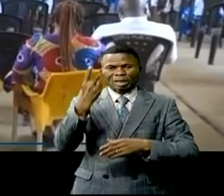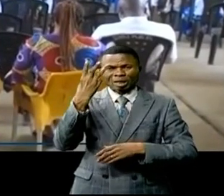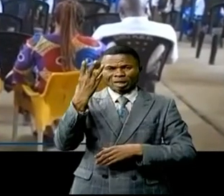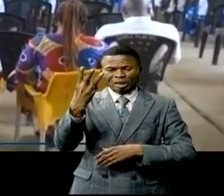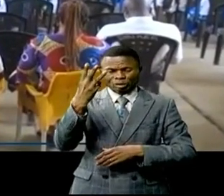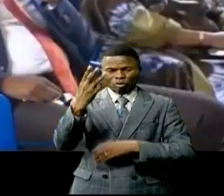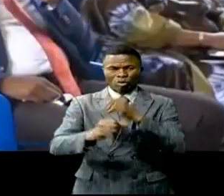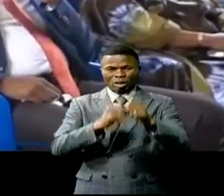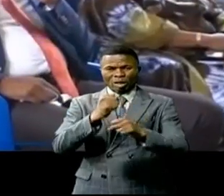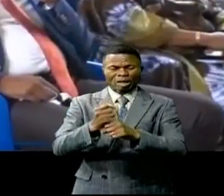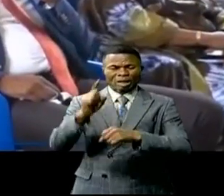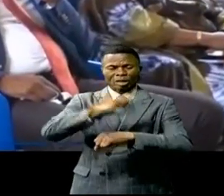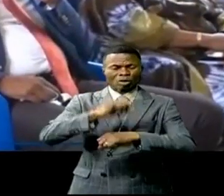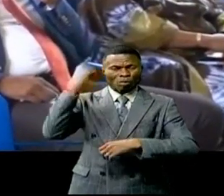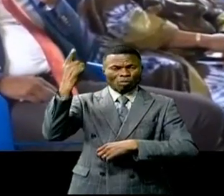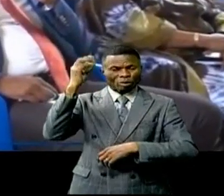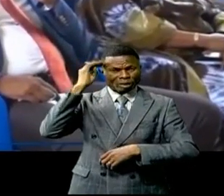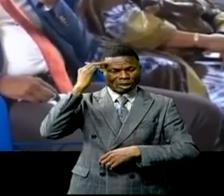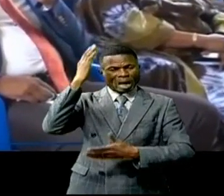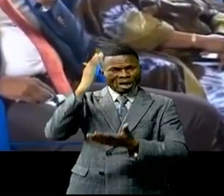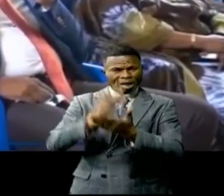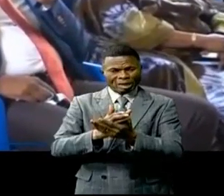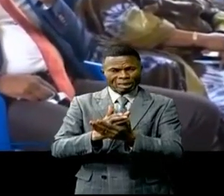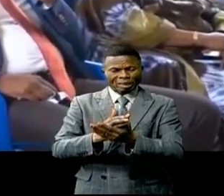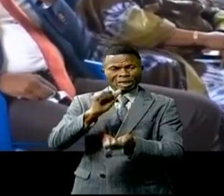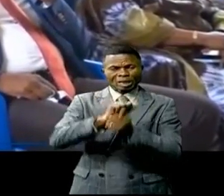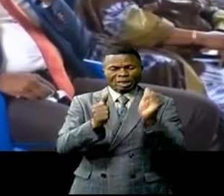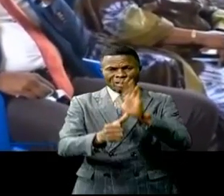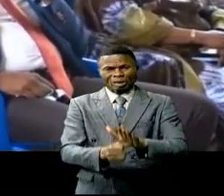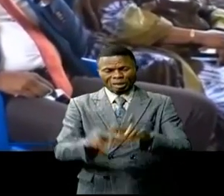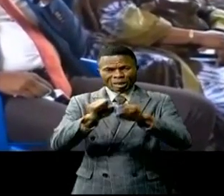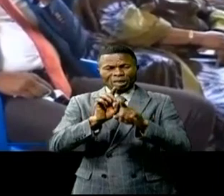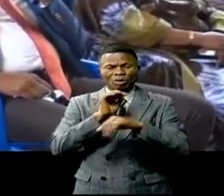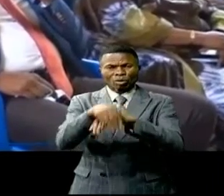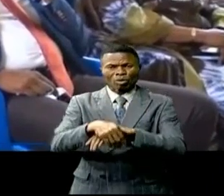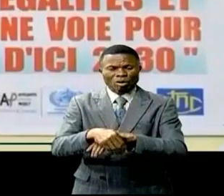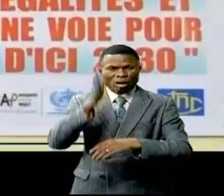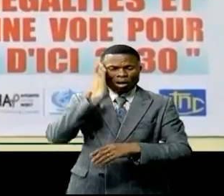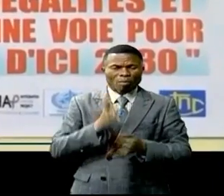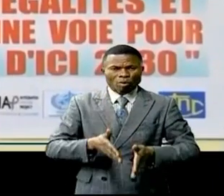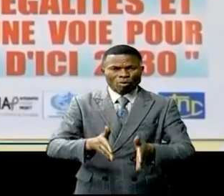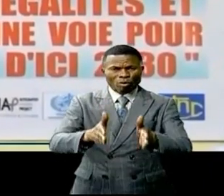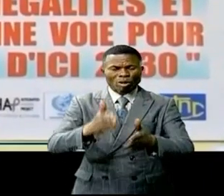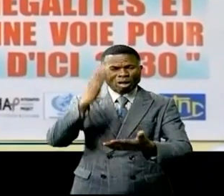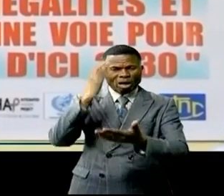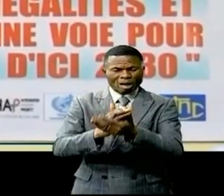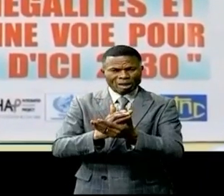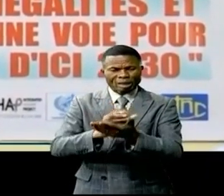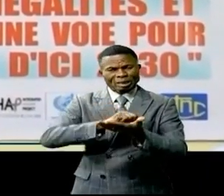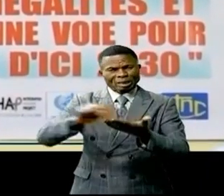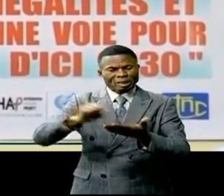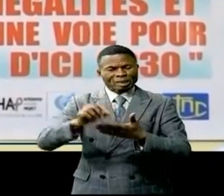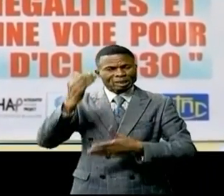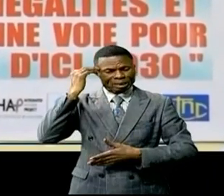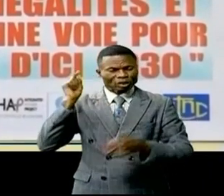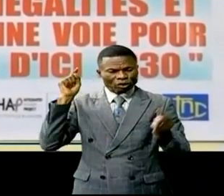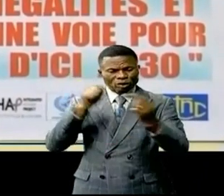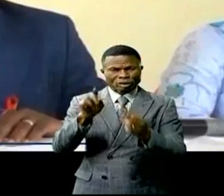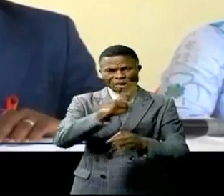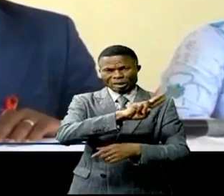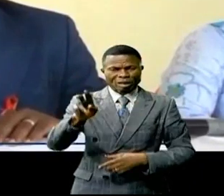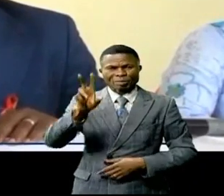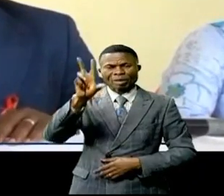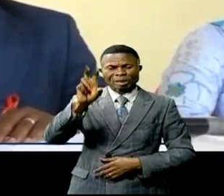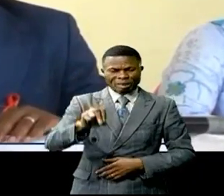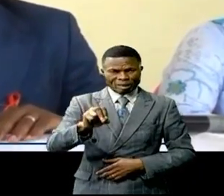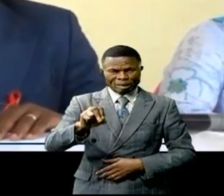mondiale du sida sous le thème « Mettre fin aux inégalités et s'engager sur la bonne voie pour mettre fin au sida d'ici 2030 ».